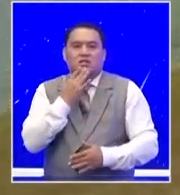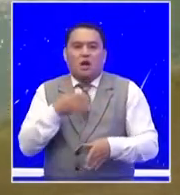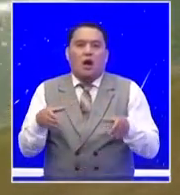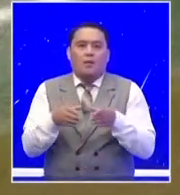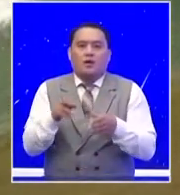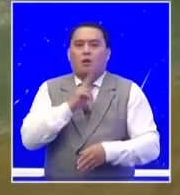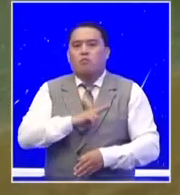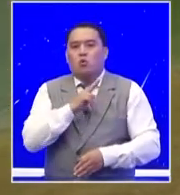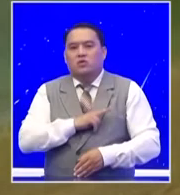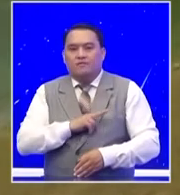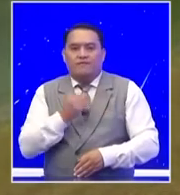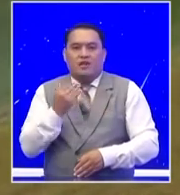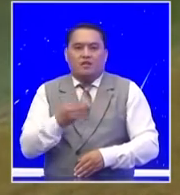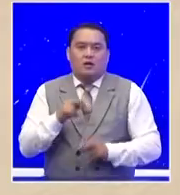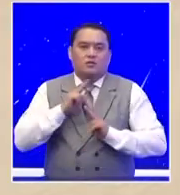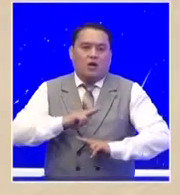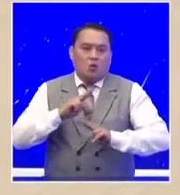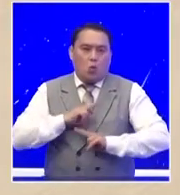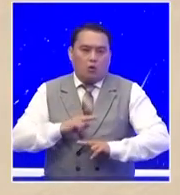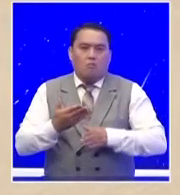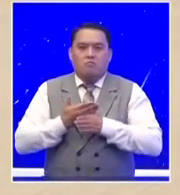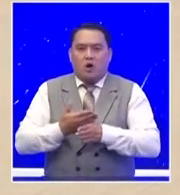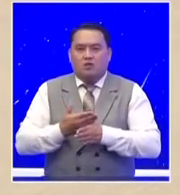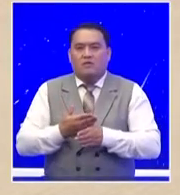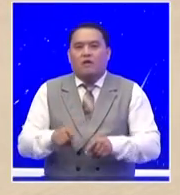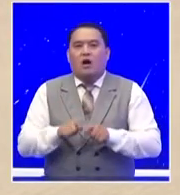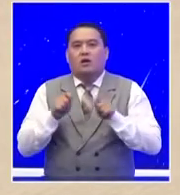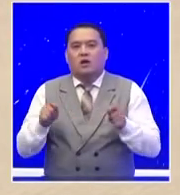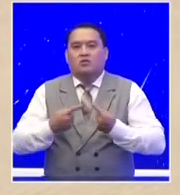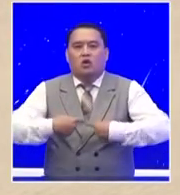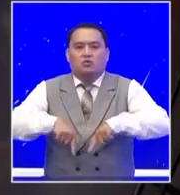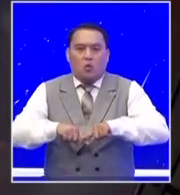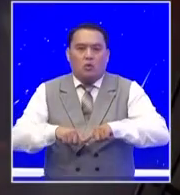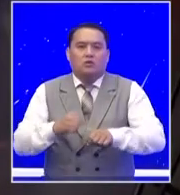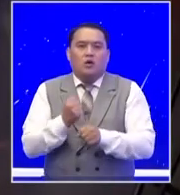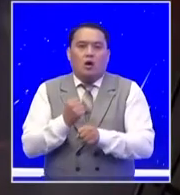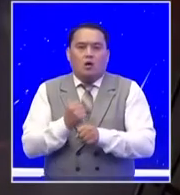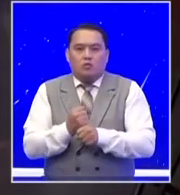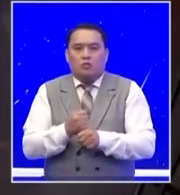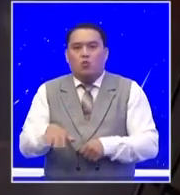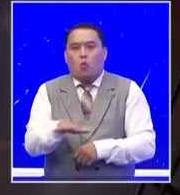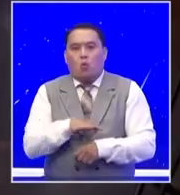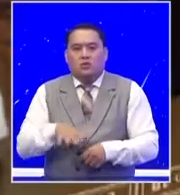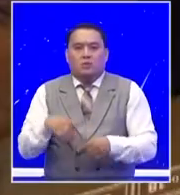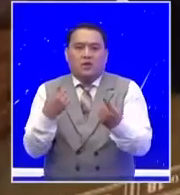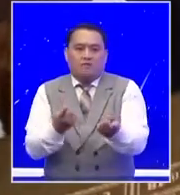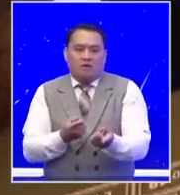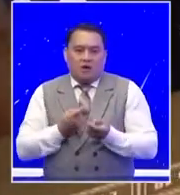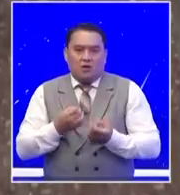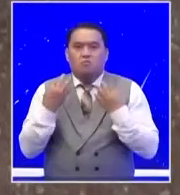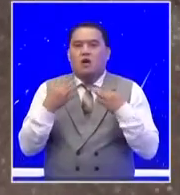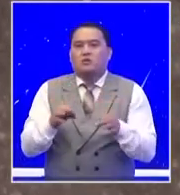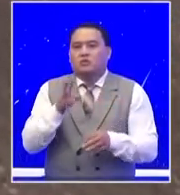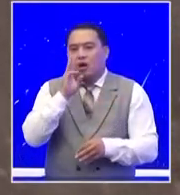кинокомпаниям, работающим с венгерскими коллегами, и помогает в организации съемок. Это делает будапештские площадки очень привлекательными и